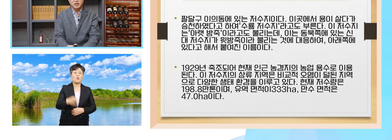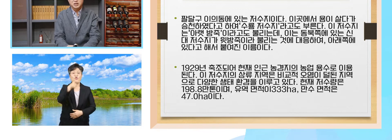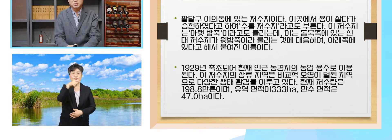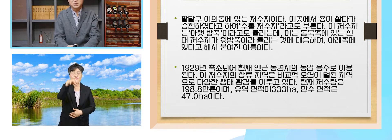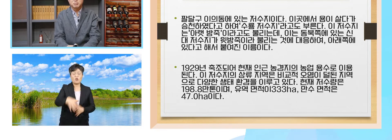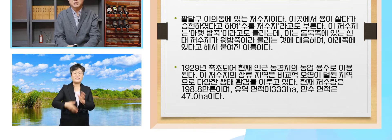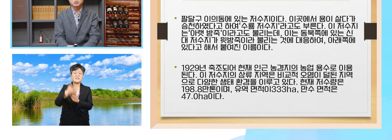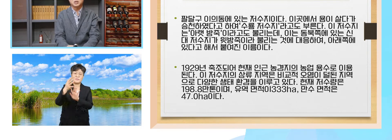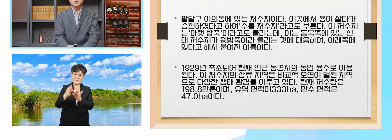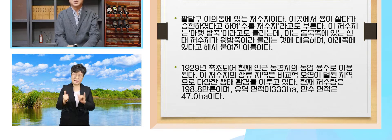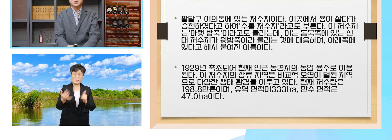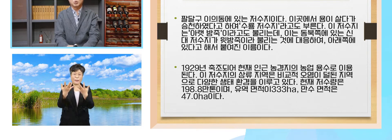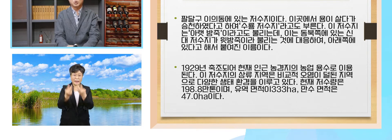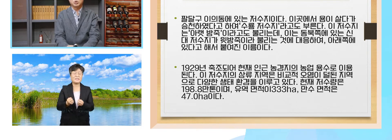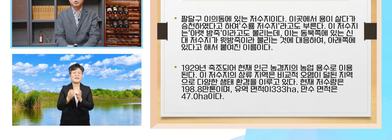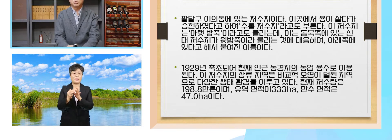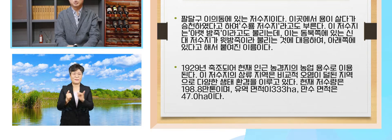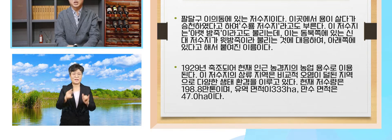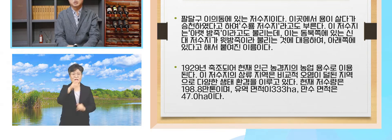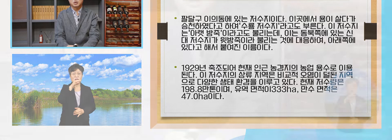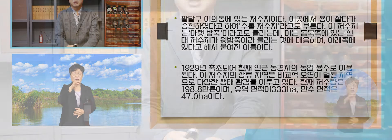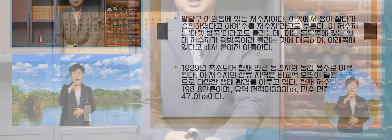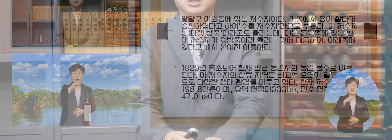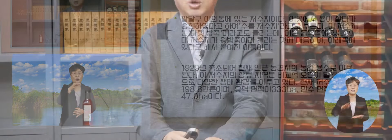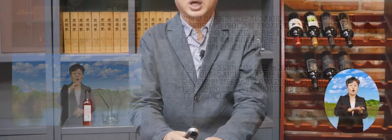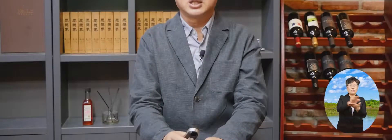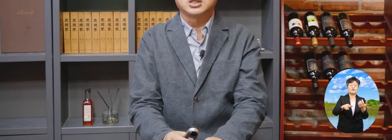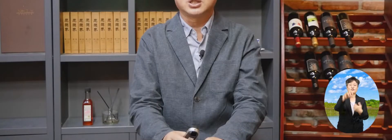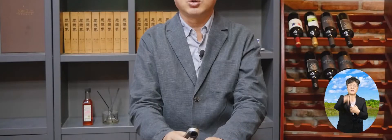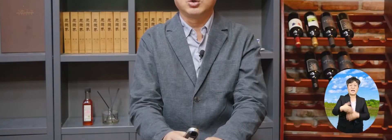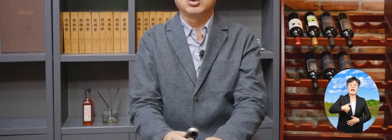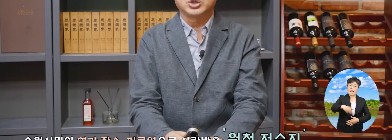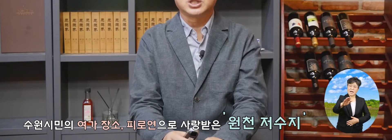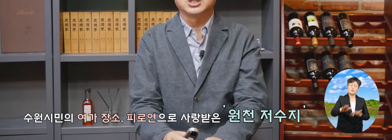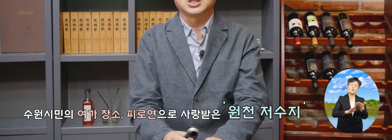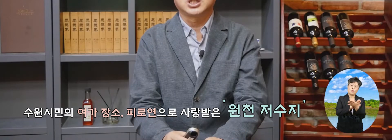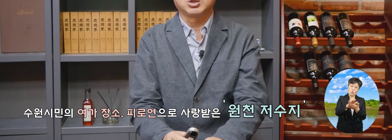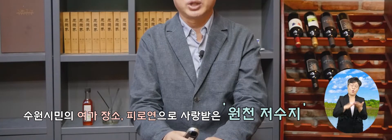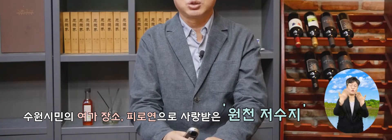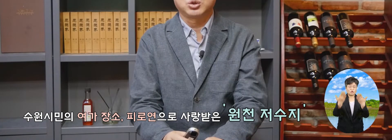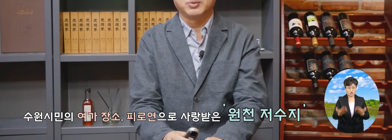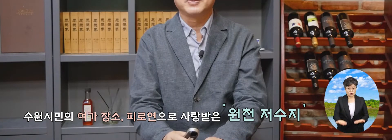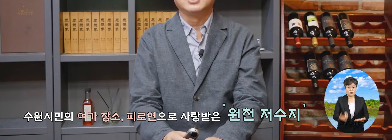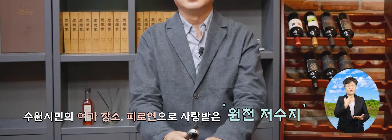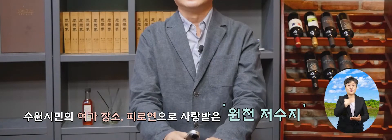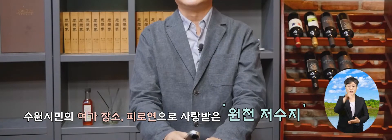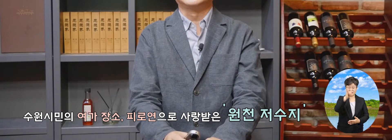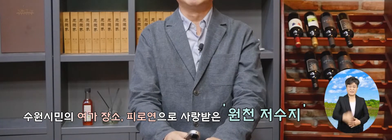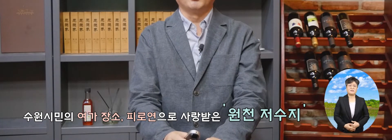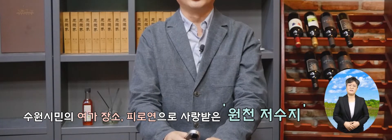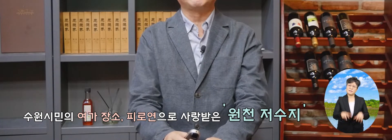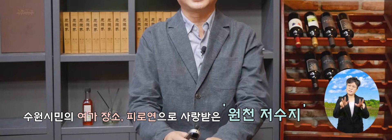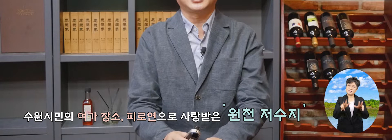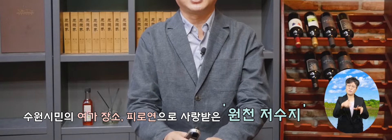수원에 있는 시민들 많은 분들이 이곳 원천저수지에 가서 여가를 즐기고 휴식을 즐기기도 했었죠.